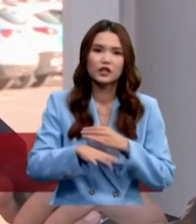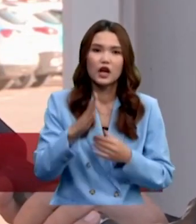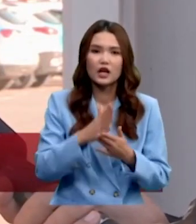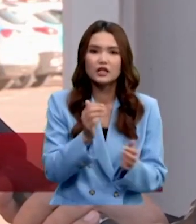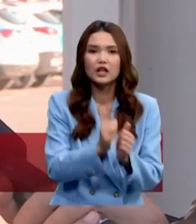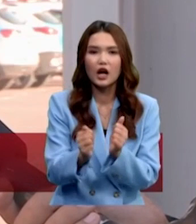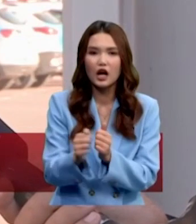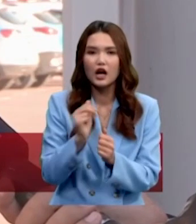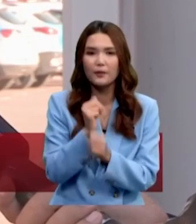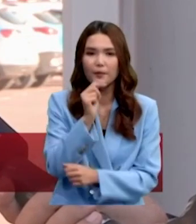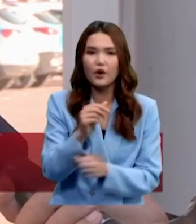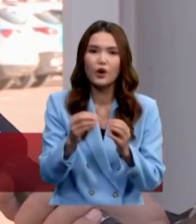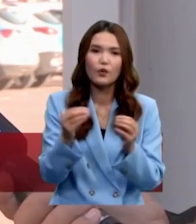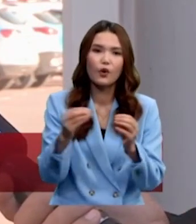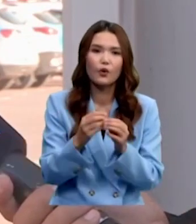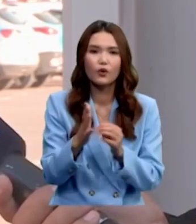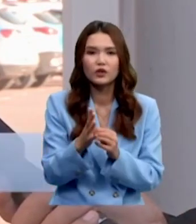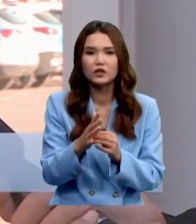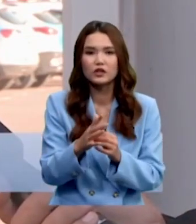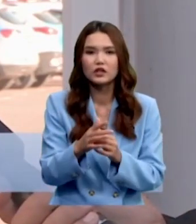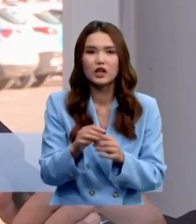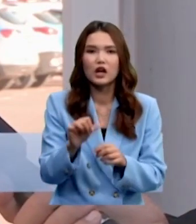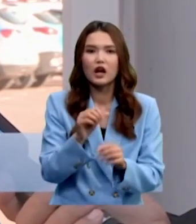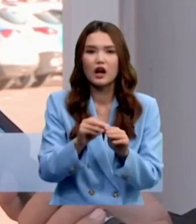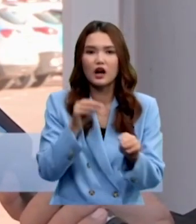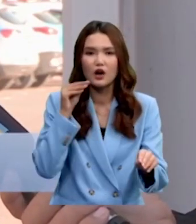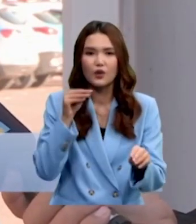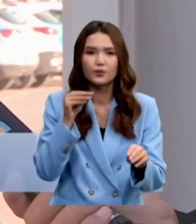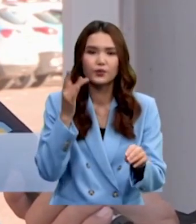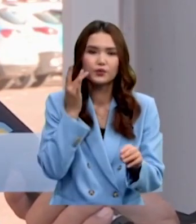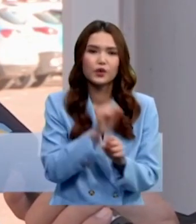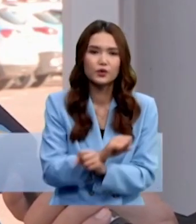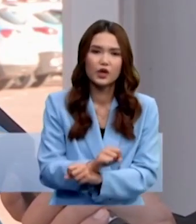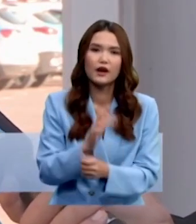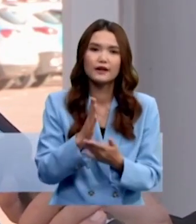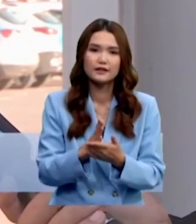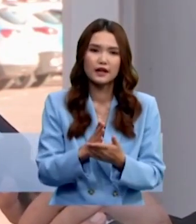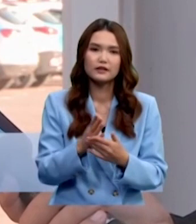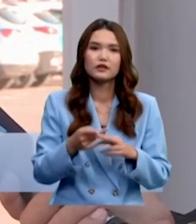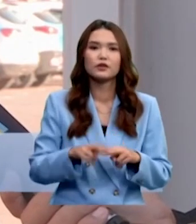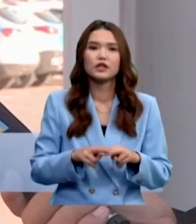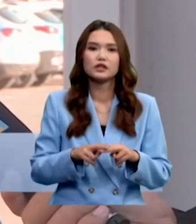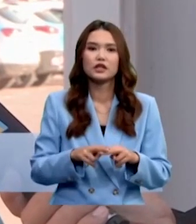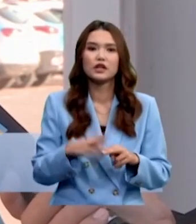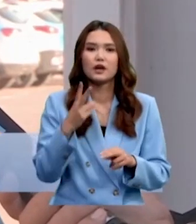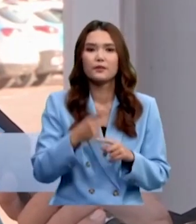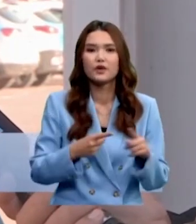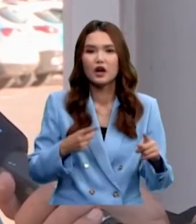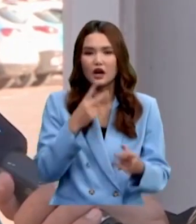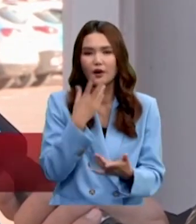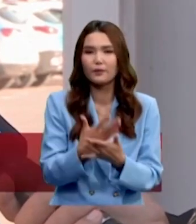kizmetkerimiz 10-15 10 çaktı avtokolik jürgüzüşünü toktatkanda, yani sonda 1,5 mıñga